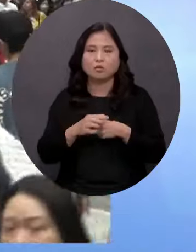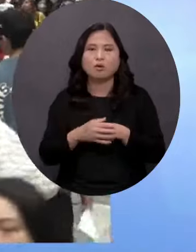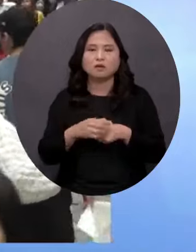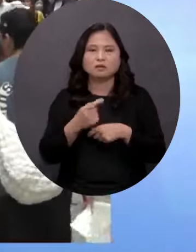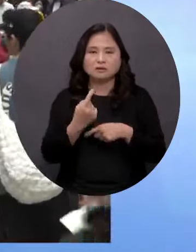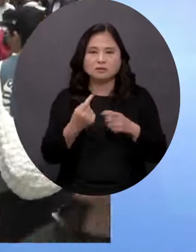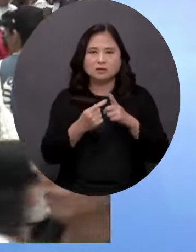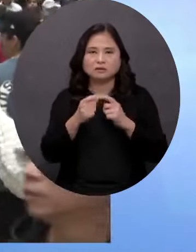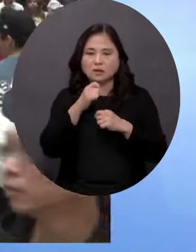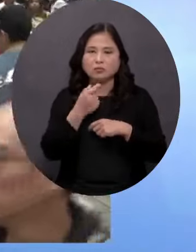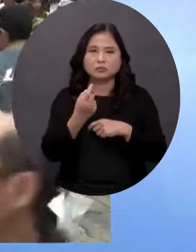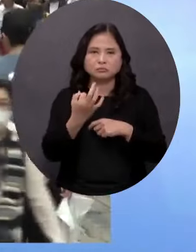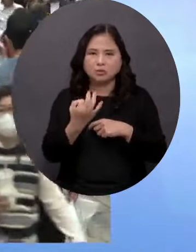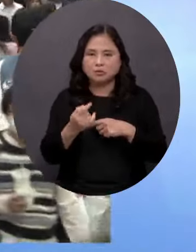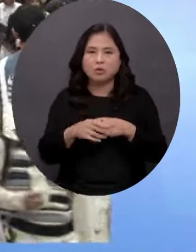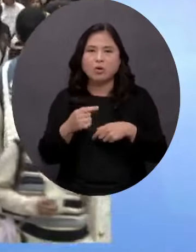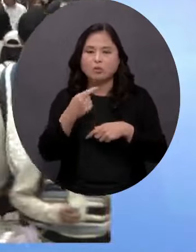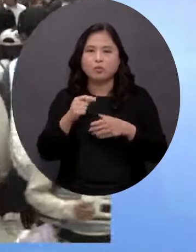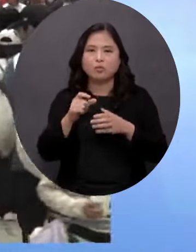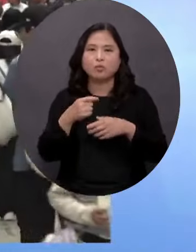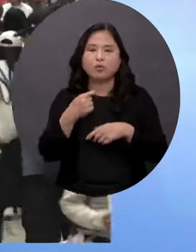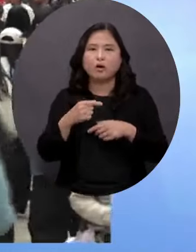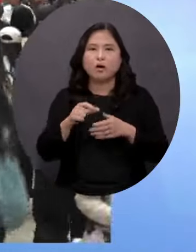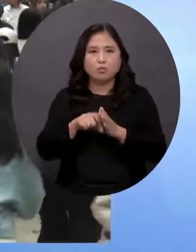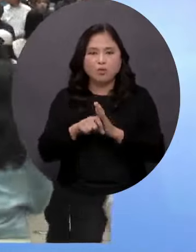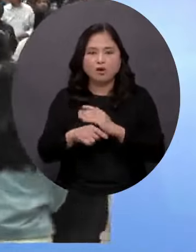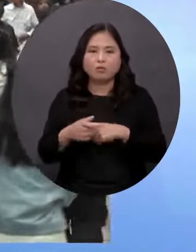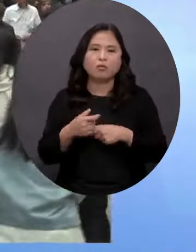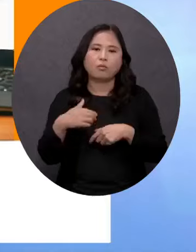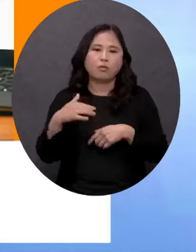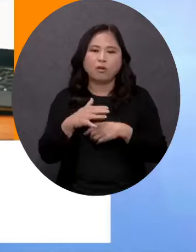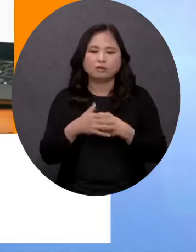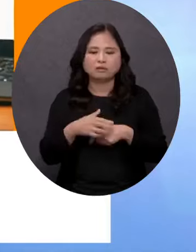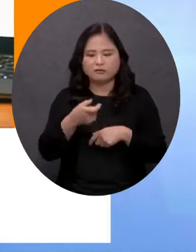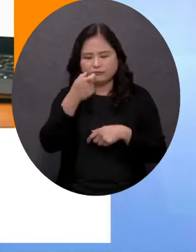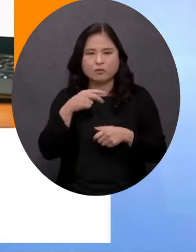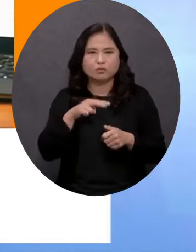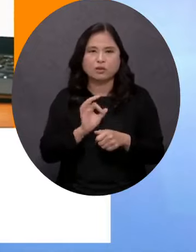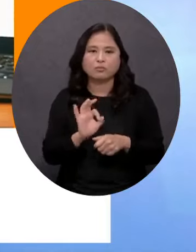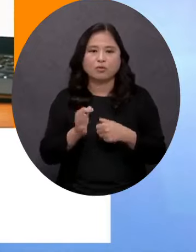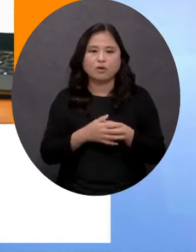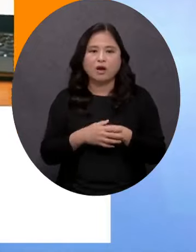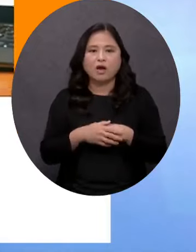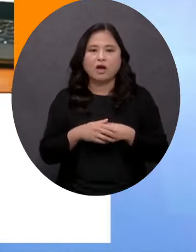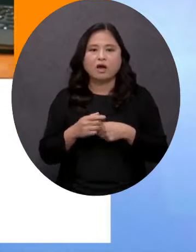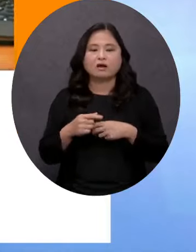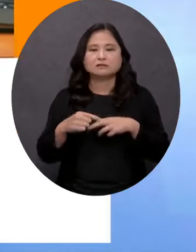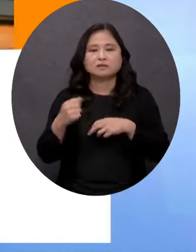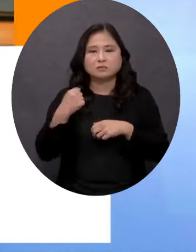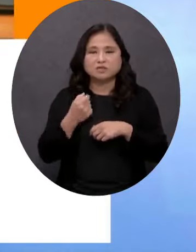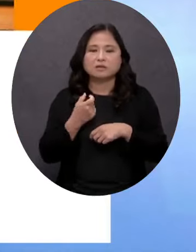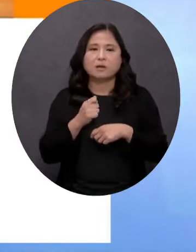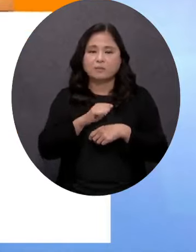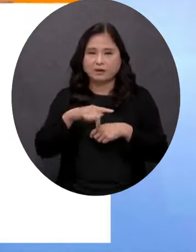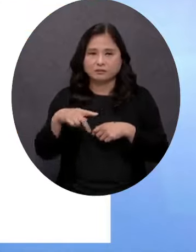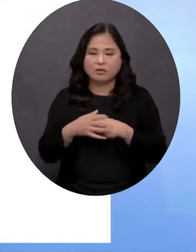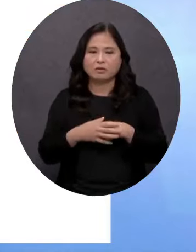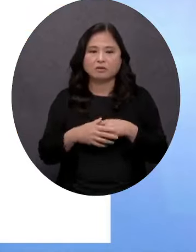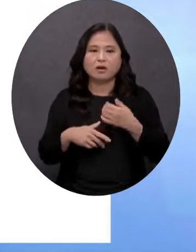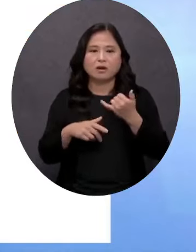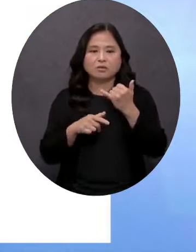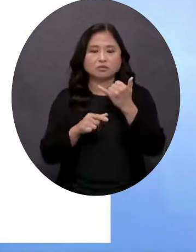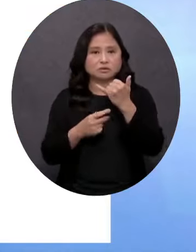遍，有些人怕烦，没去管理这些强积金户口。积金局的积金易平台下个月26日起陆续